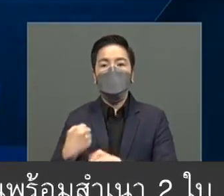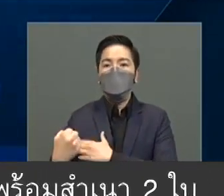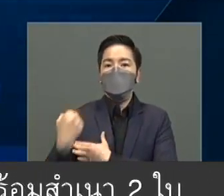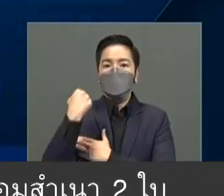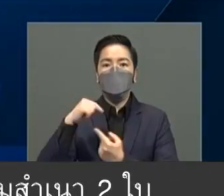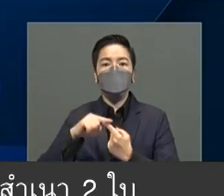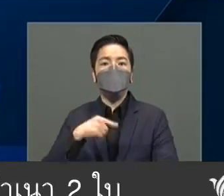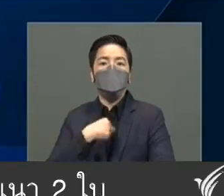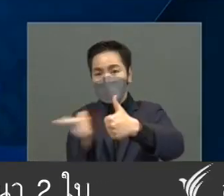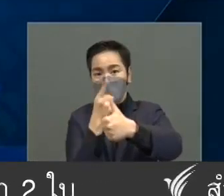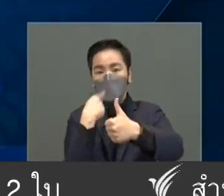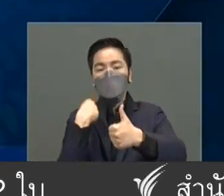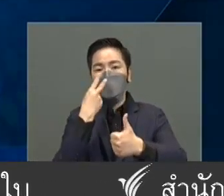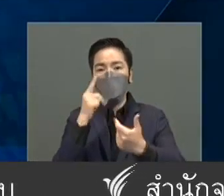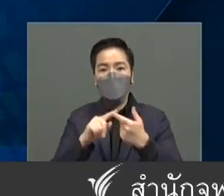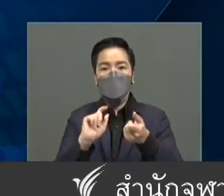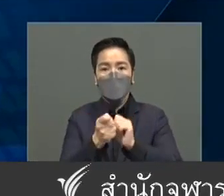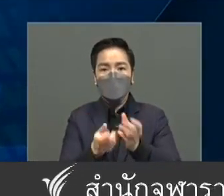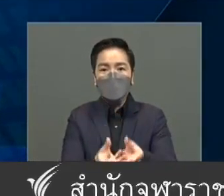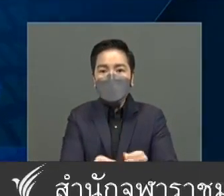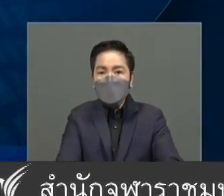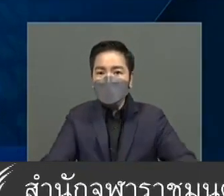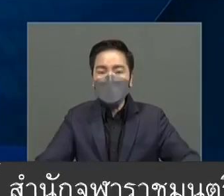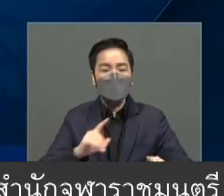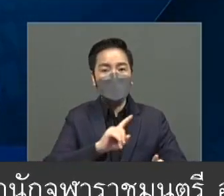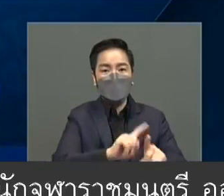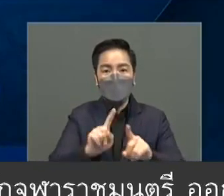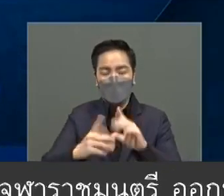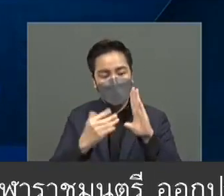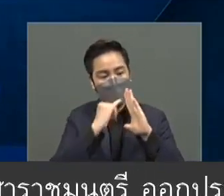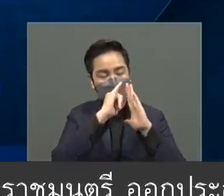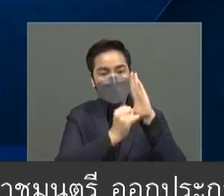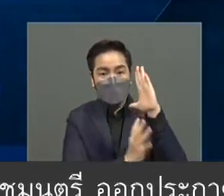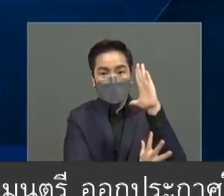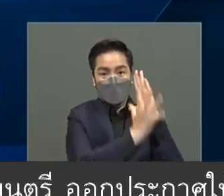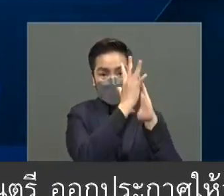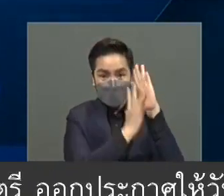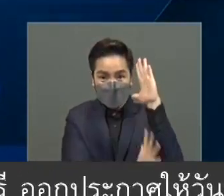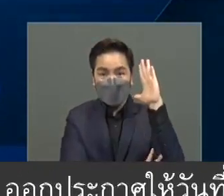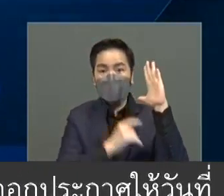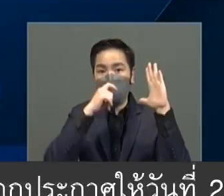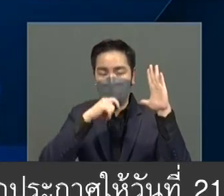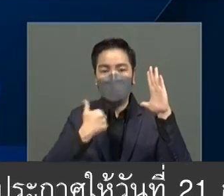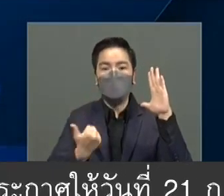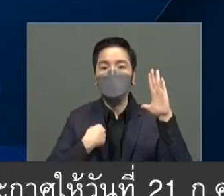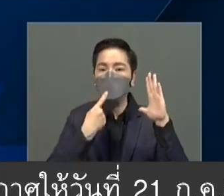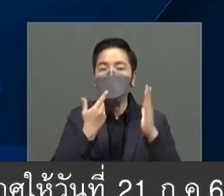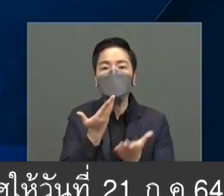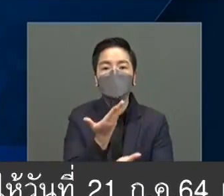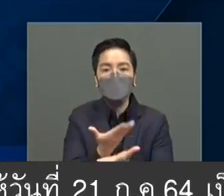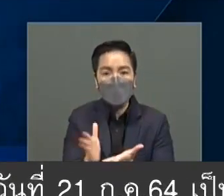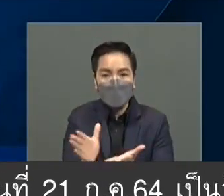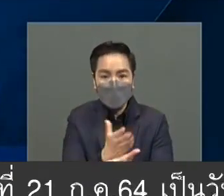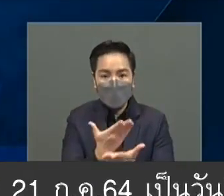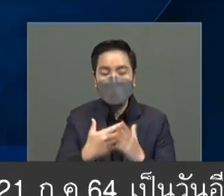รรเป็นกลุ่มต่อไปหมายความว่าเขายังต้องรอไปอีกแม้ว่าจะลงทะเบียนตามระบบแล้วก็ตาม ก็ยังมีคนใกล้ตัวคนในครอบครัว